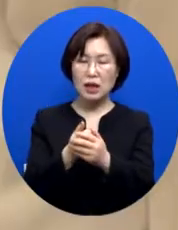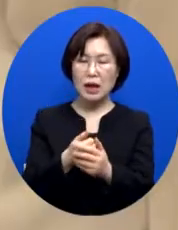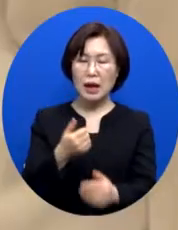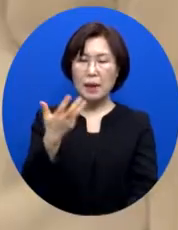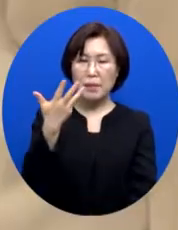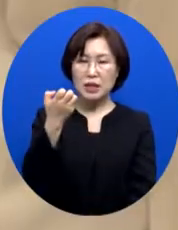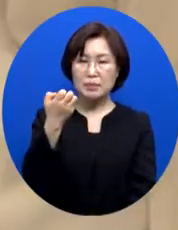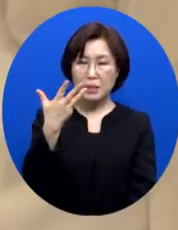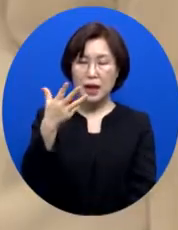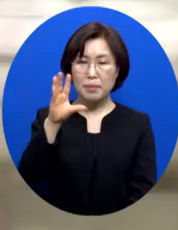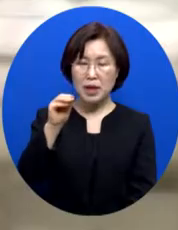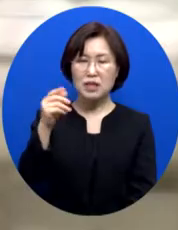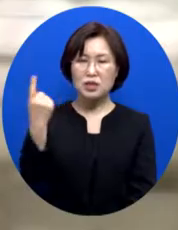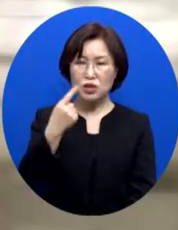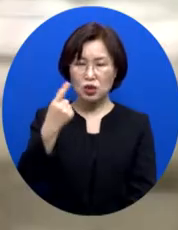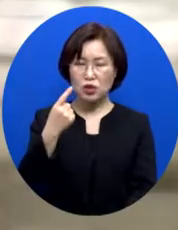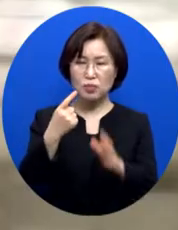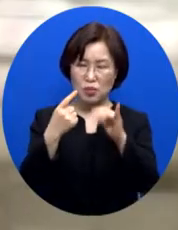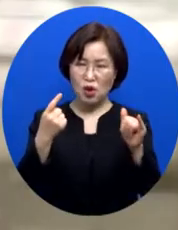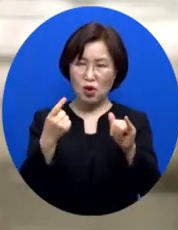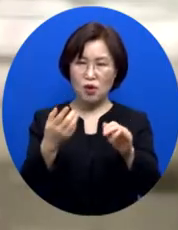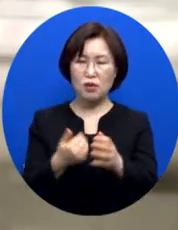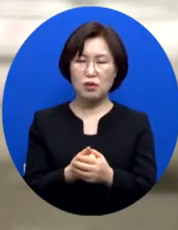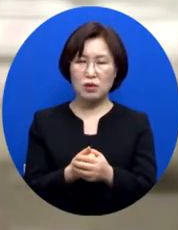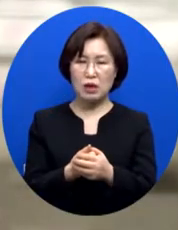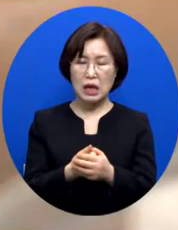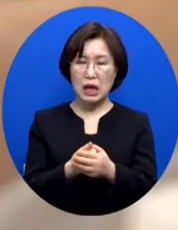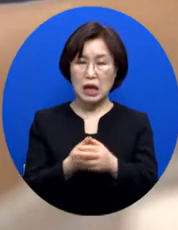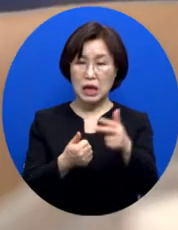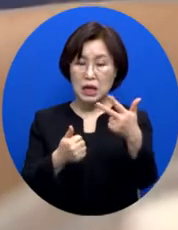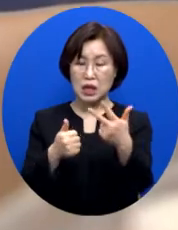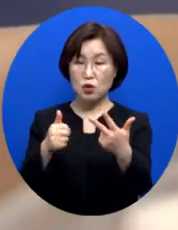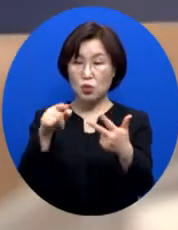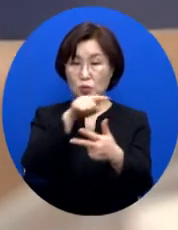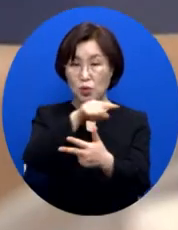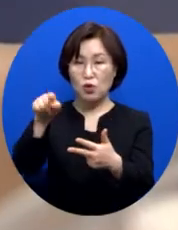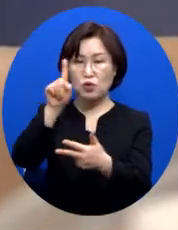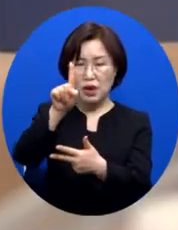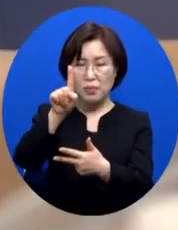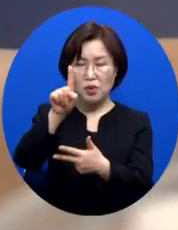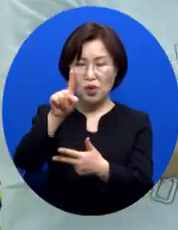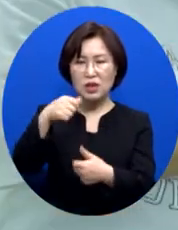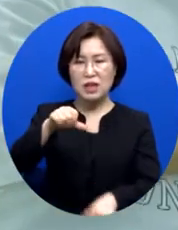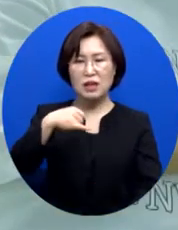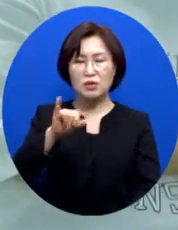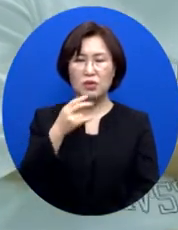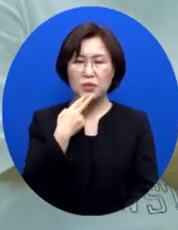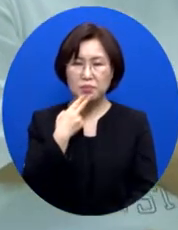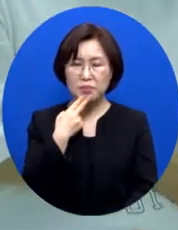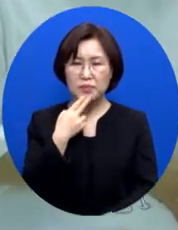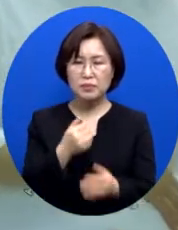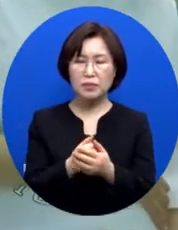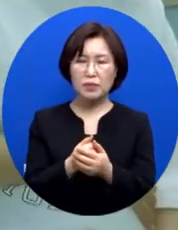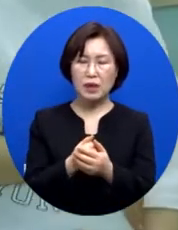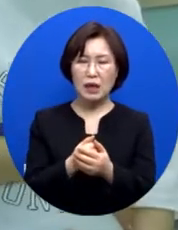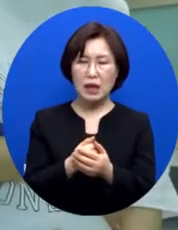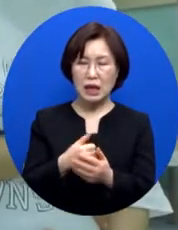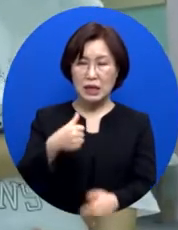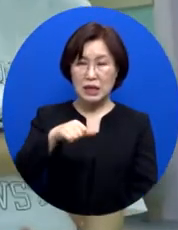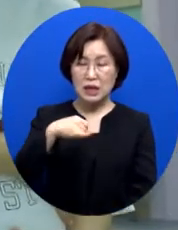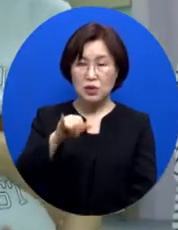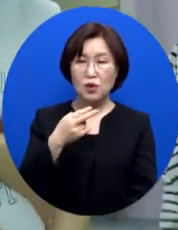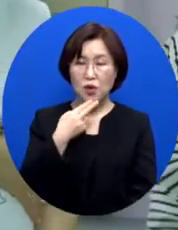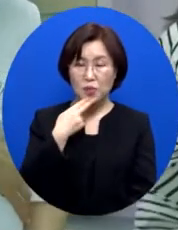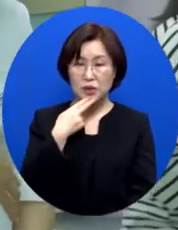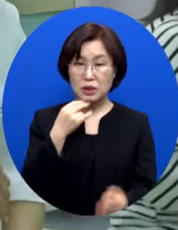1000명으로 나타났습니다 7명 중 1명은 무자녀 인 겁니다 크게 자녀가 없는 가임여성